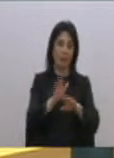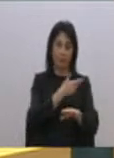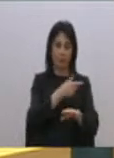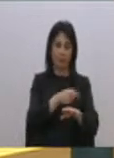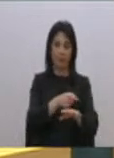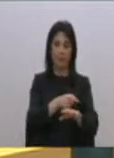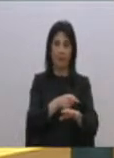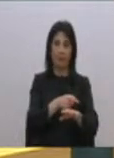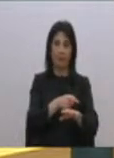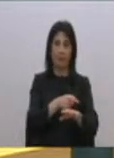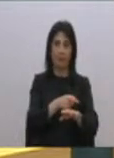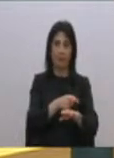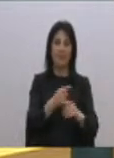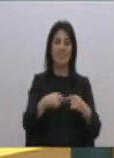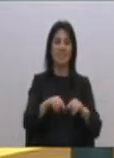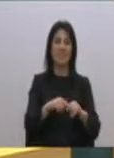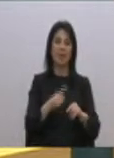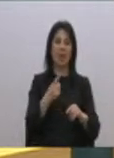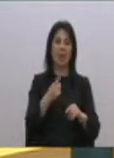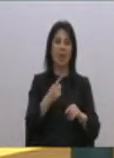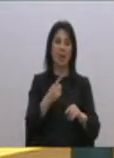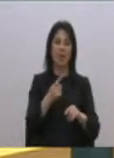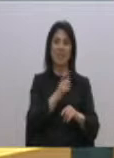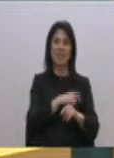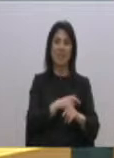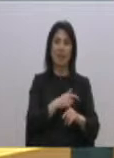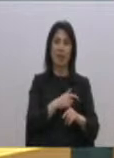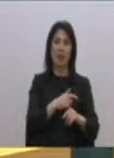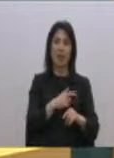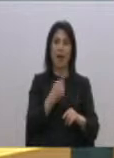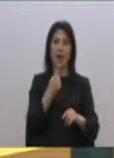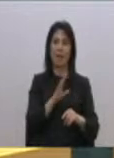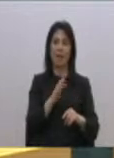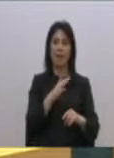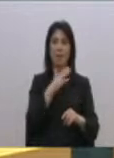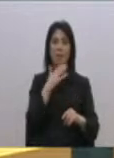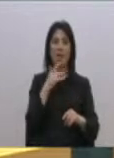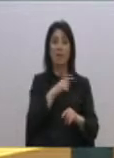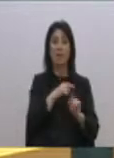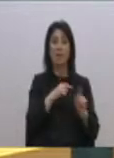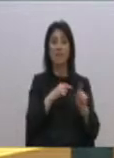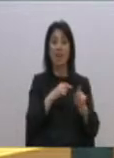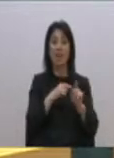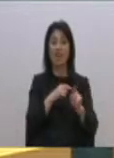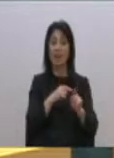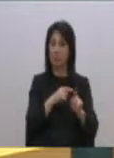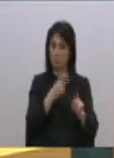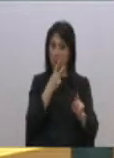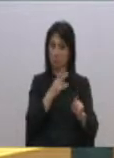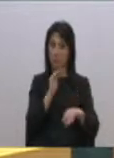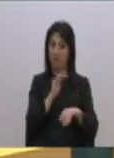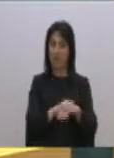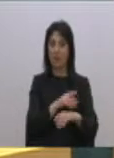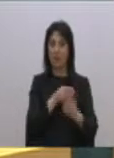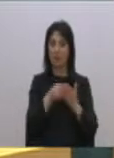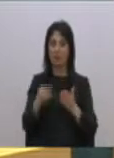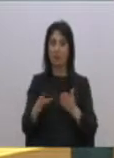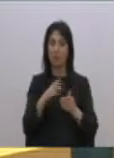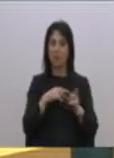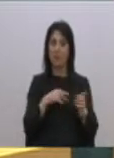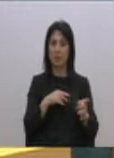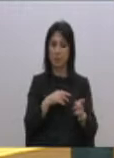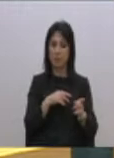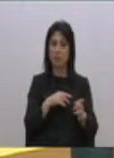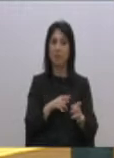დისკვალიფიცირებული იქნა საბჭოს არაერთი წევრი, არამედ ბევრი, ანუ ბევრმა წევრმა გამოიჩინა კონკრეტული კანდიდატის